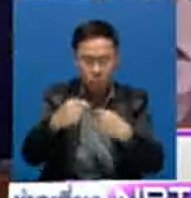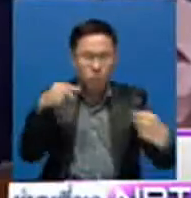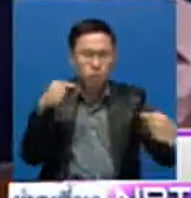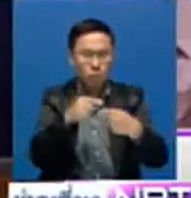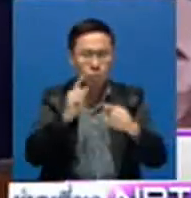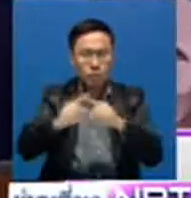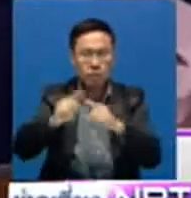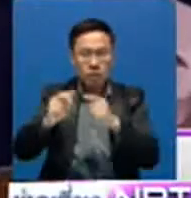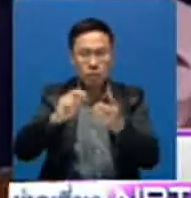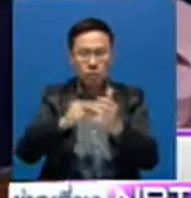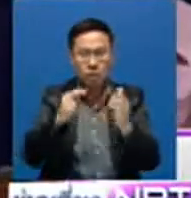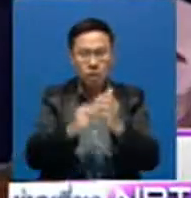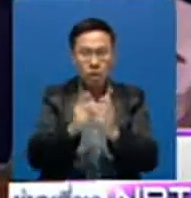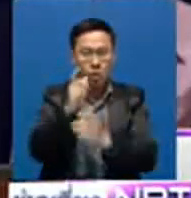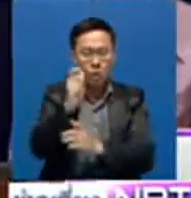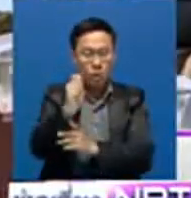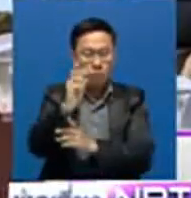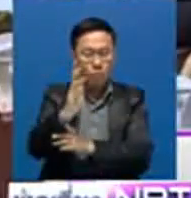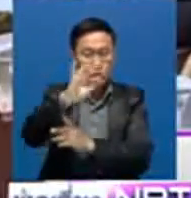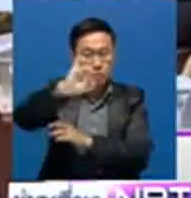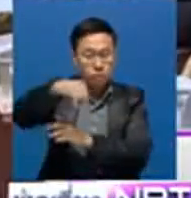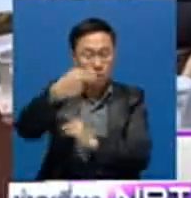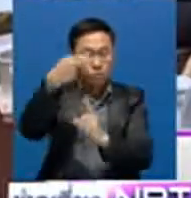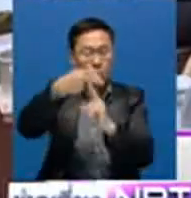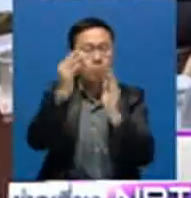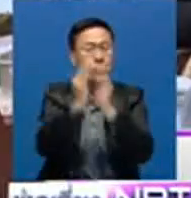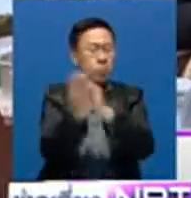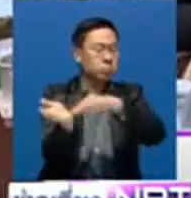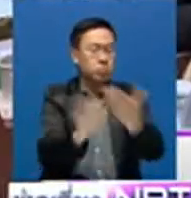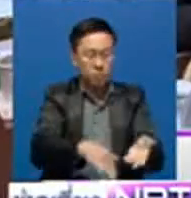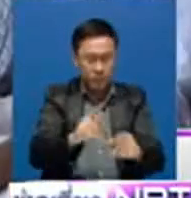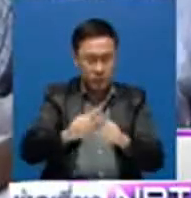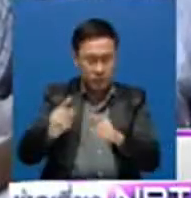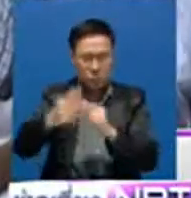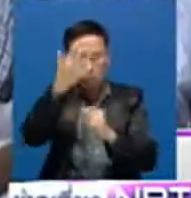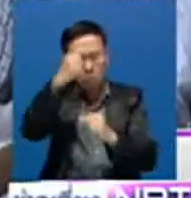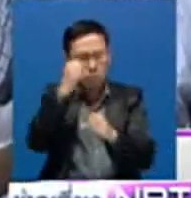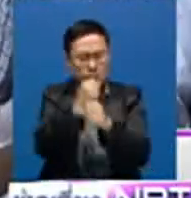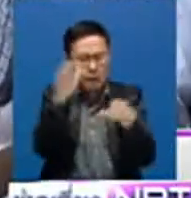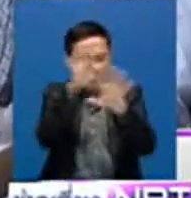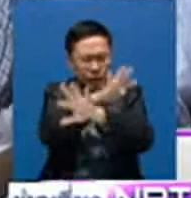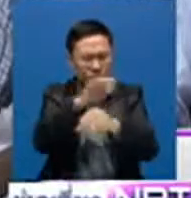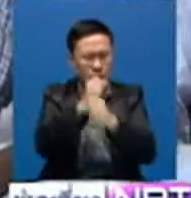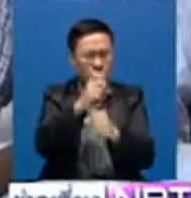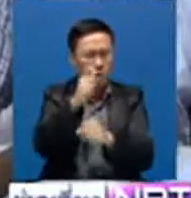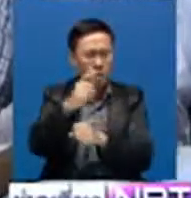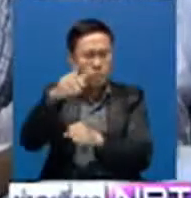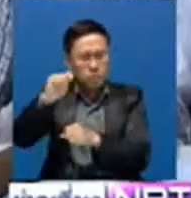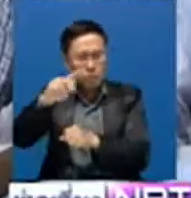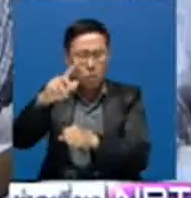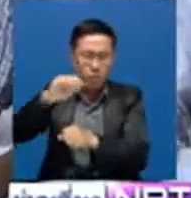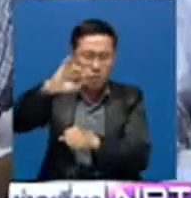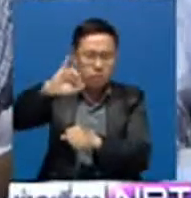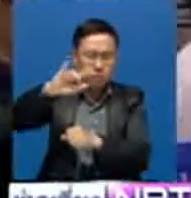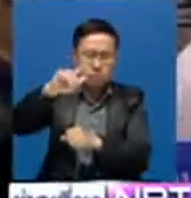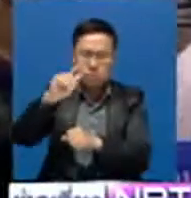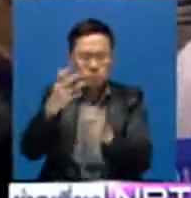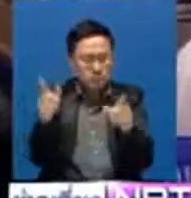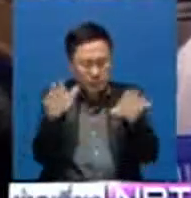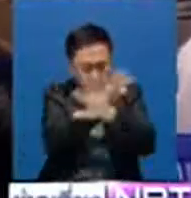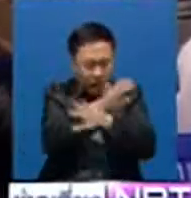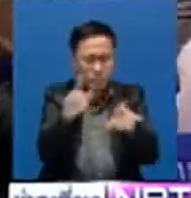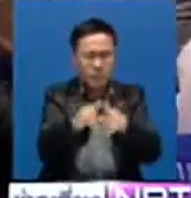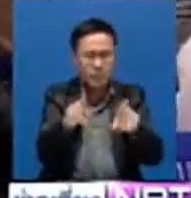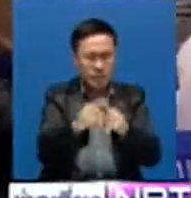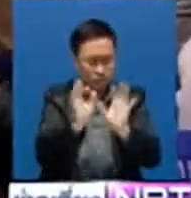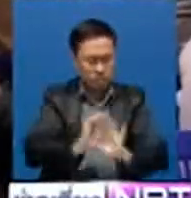ได้มีการเสนอให้ยุบองค์การบริหารส่วนจังหวัดเพราะเห็นว่าทำงานซ้ำซ้อนกับเทศบาลและองค์การบริหารส่วนตำบลและควรสร้างจิต